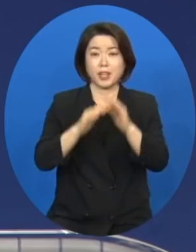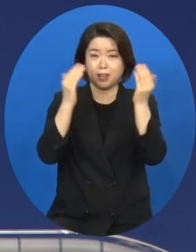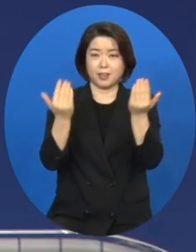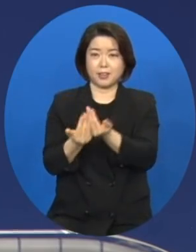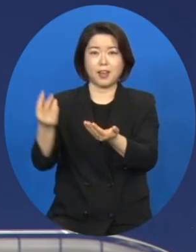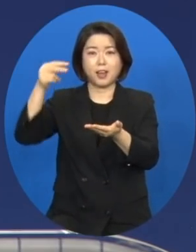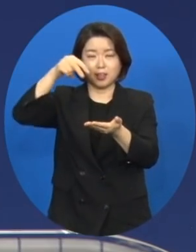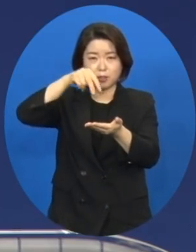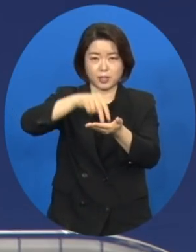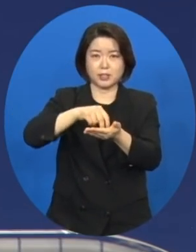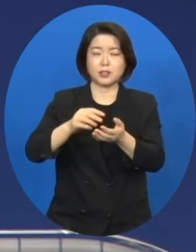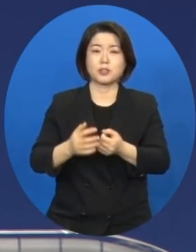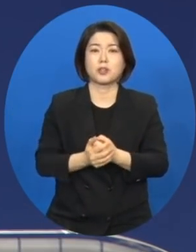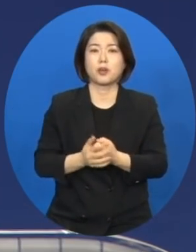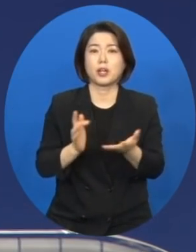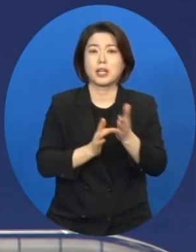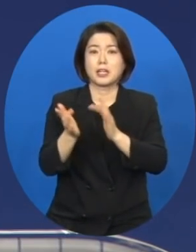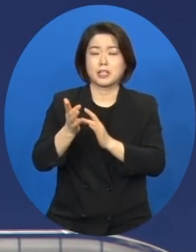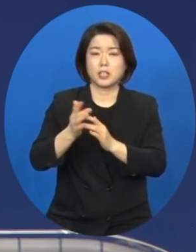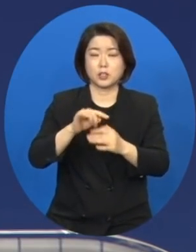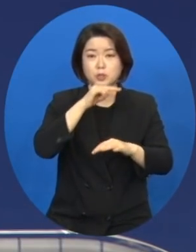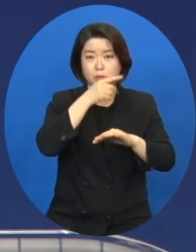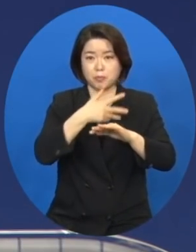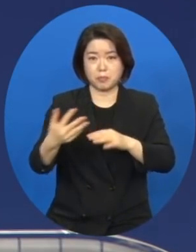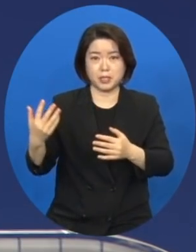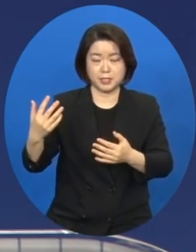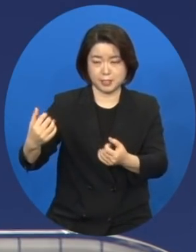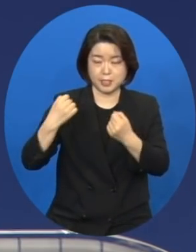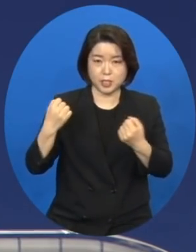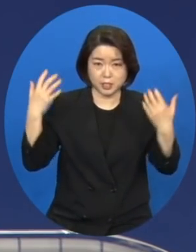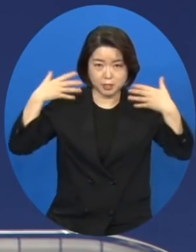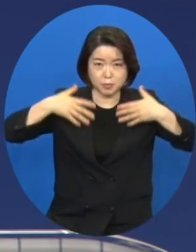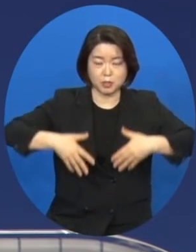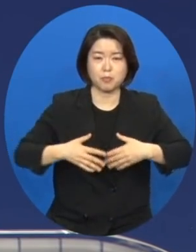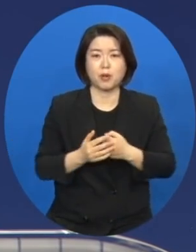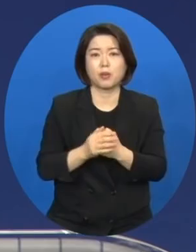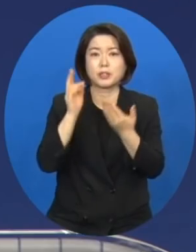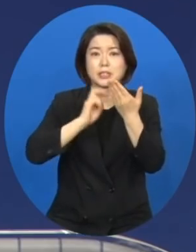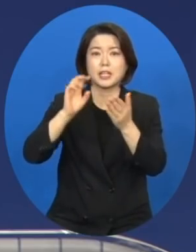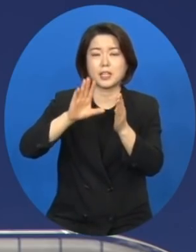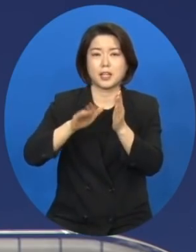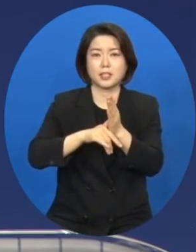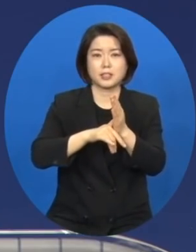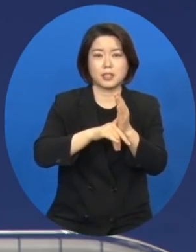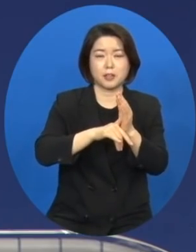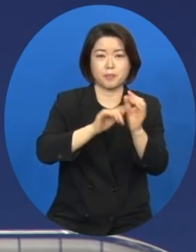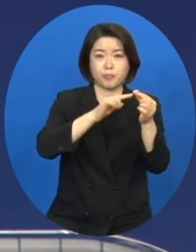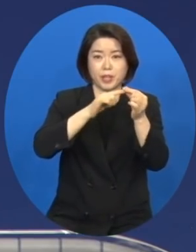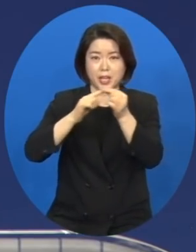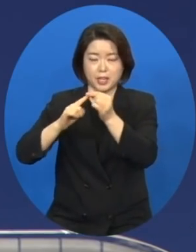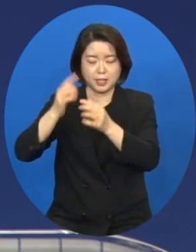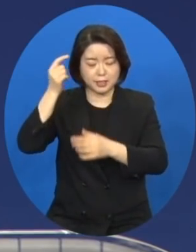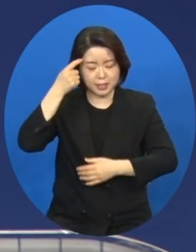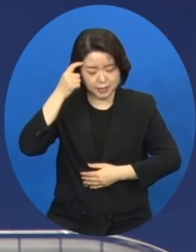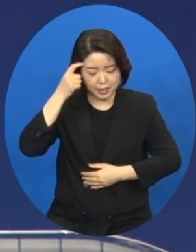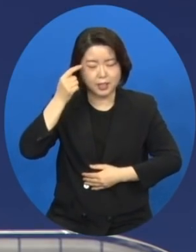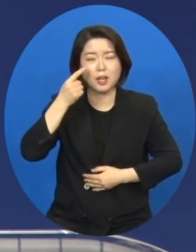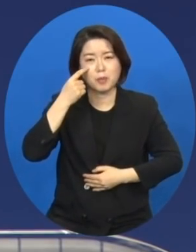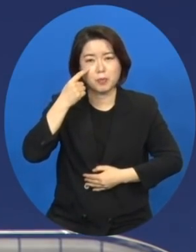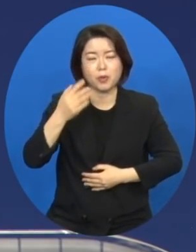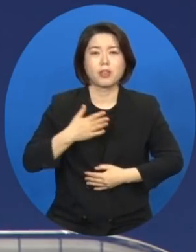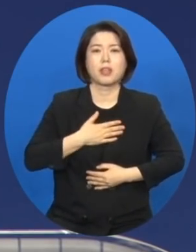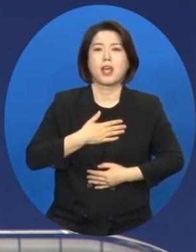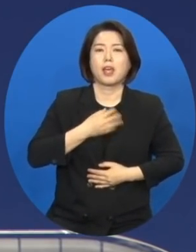일어나셔서 예수 피를 힘입어 우리 함께 찬양하실 때 우리 가사를 생각하시고 우리